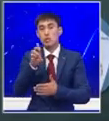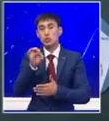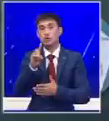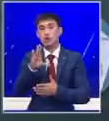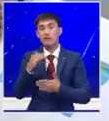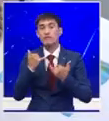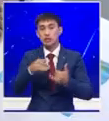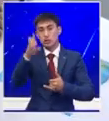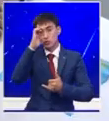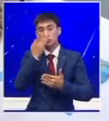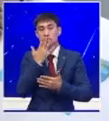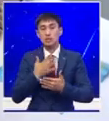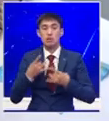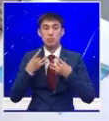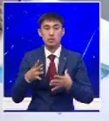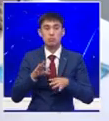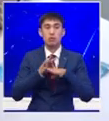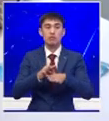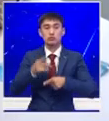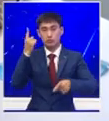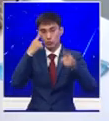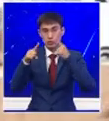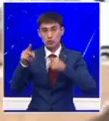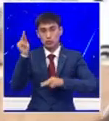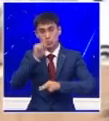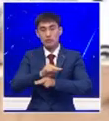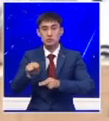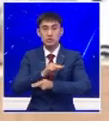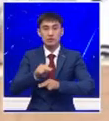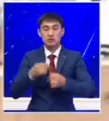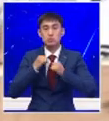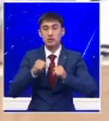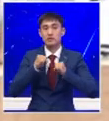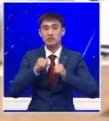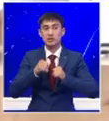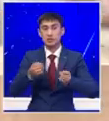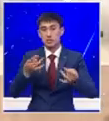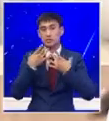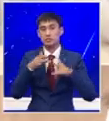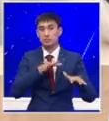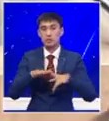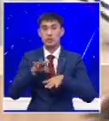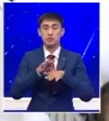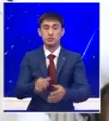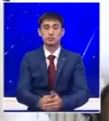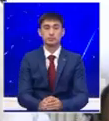в честь государственных и национальных праздников проводятся творческие, учебно-воспитательные, спортивные и торжественные